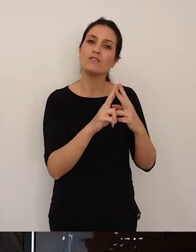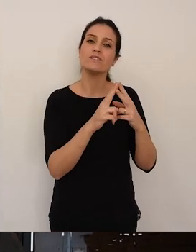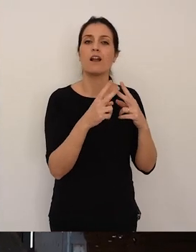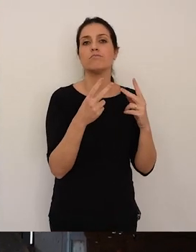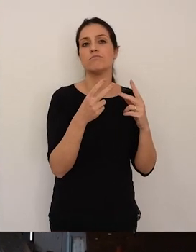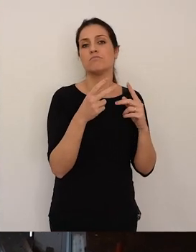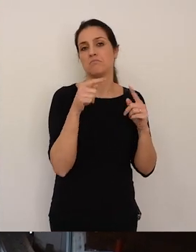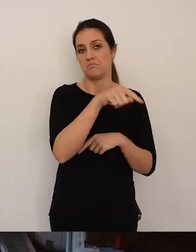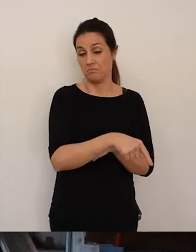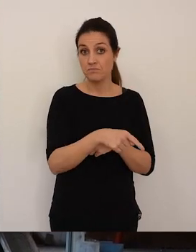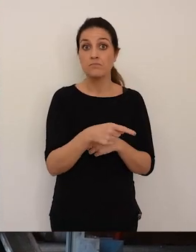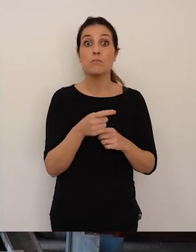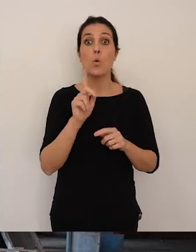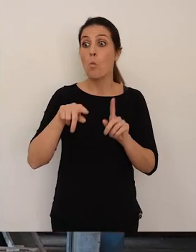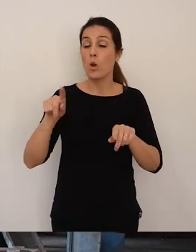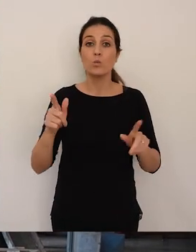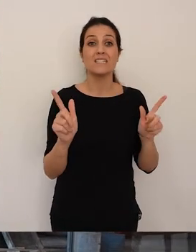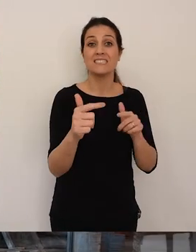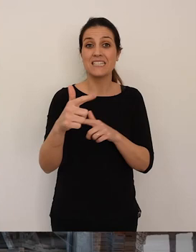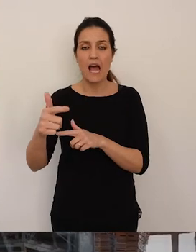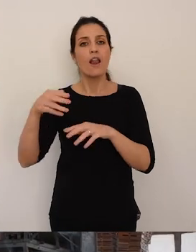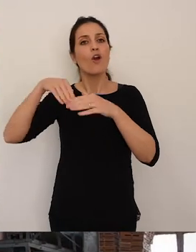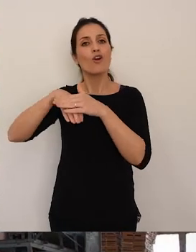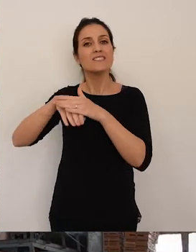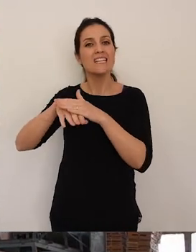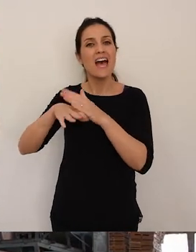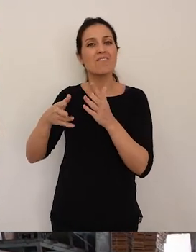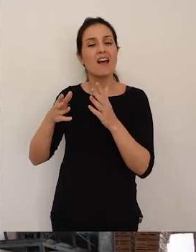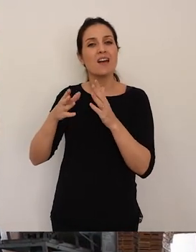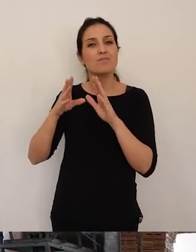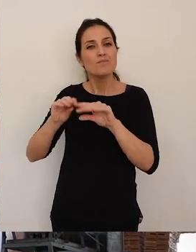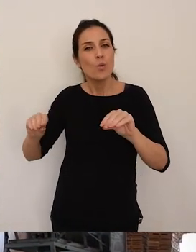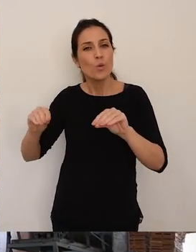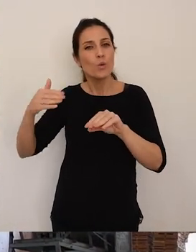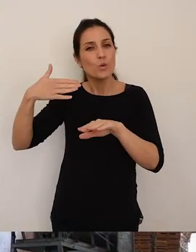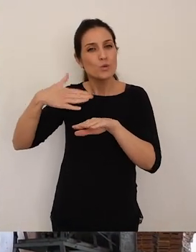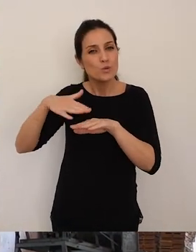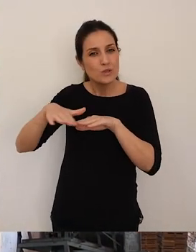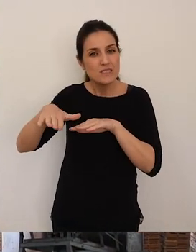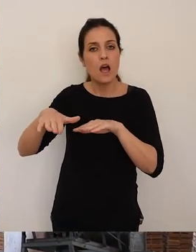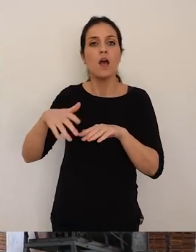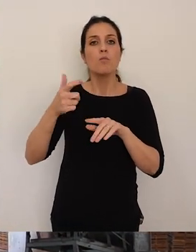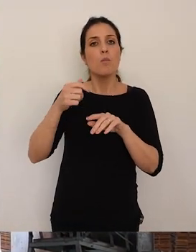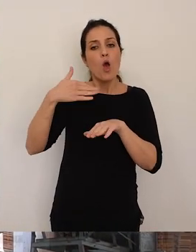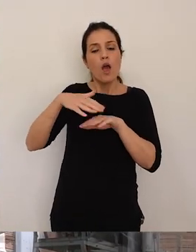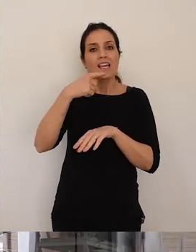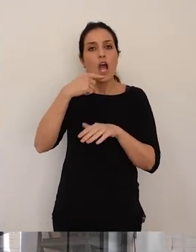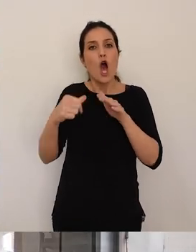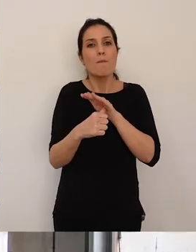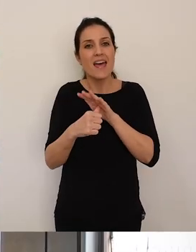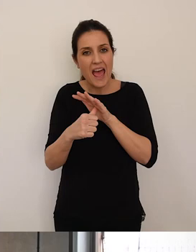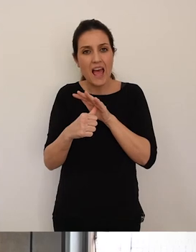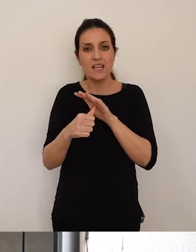In alcune sale si conservano le strumentazioni e i macchinari dell'epoca, utilizzati dagli operai nelle fasi di movimentazione